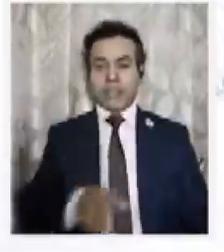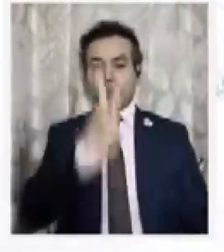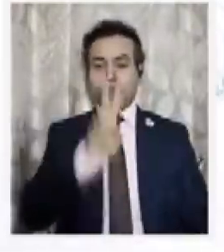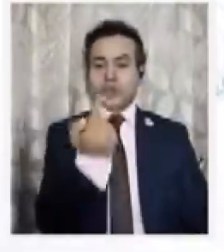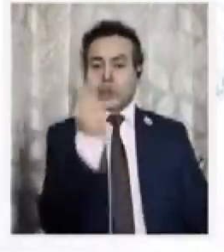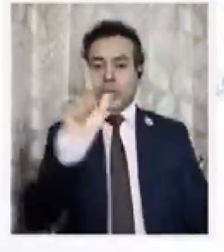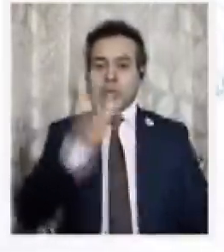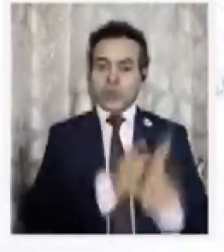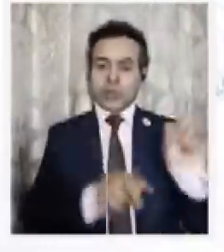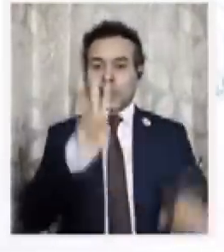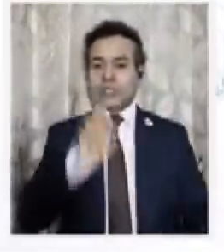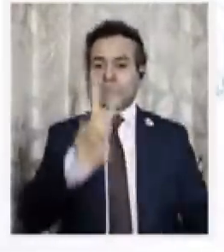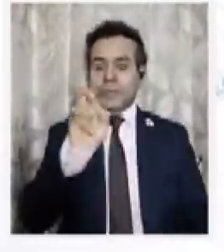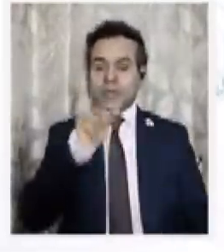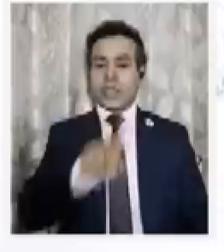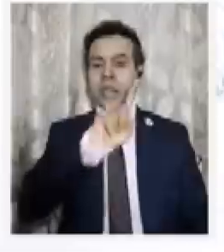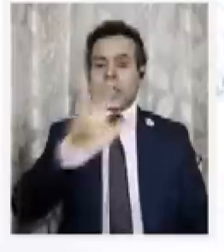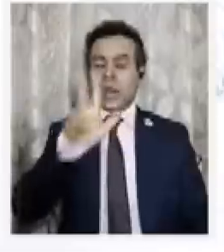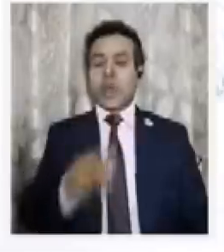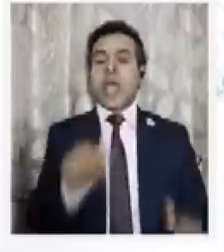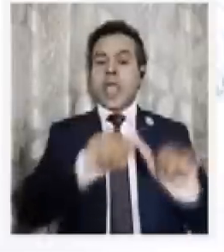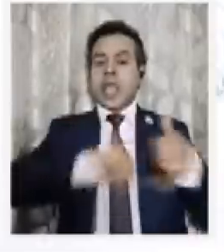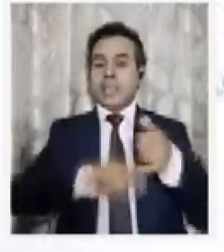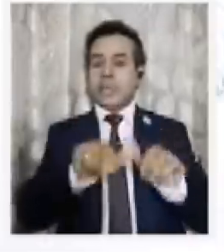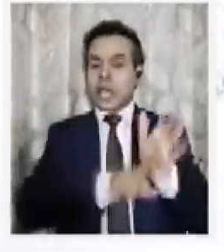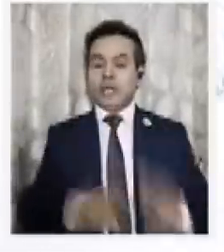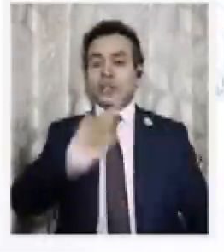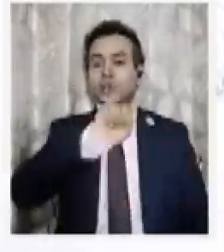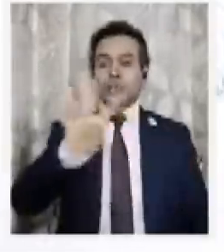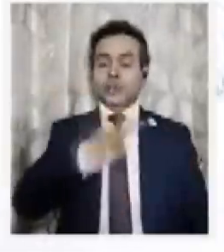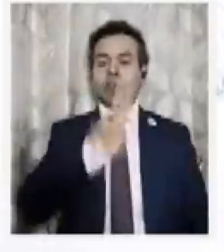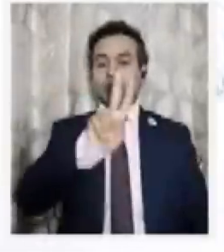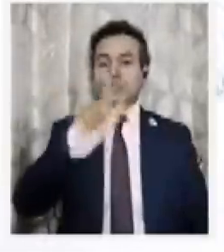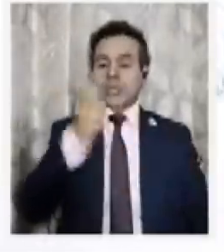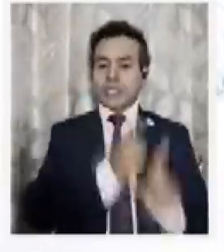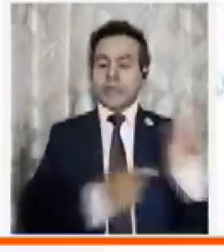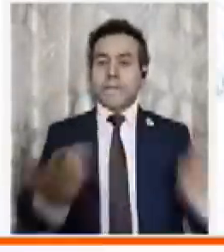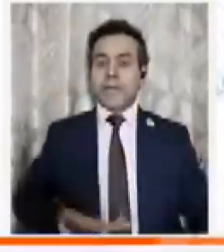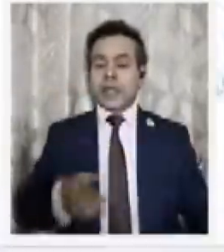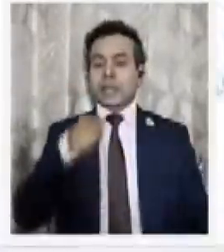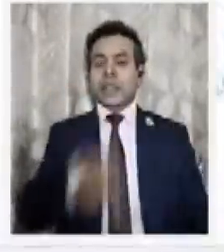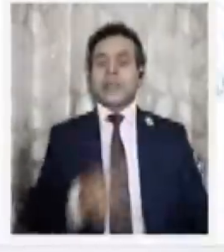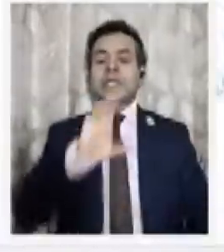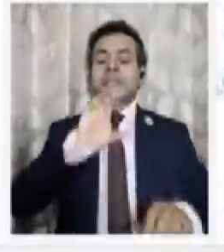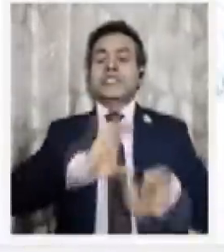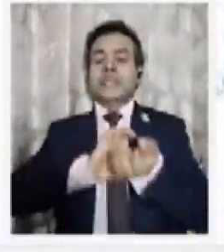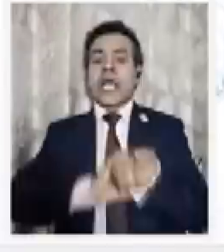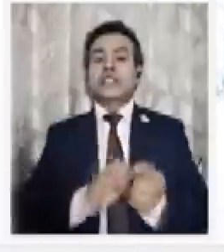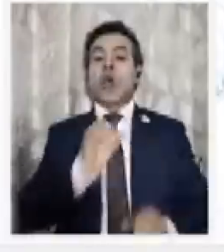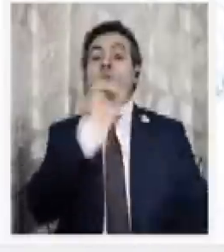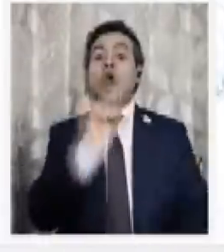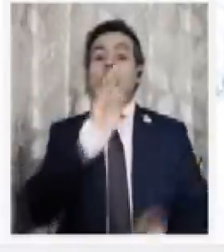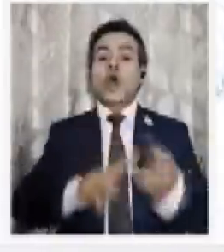2 জুলাই 2020, 18 আষাঢ় 1427। স্বাস্থ্য অধিদপ্তর থেকে আমি অধ্যাপক ডাক্তার নাসিমা সুলতানা, অতিরিক্ত